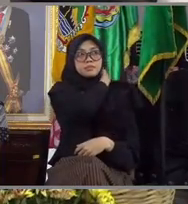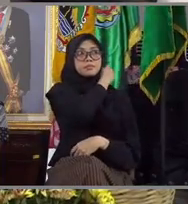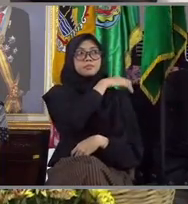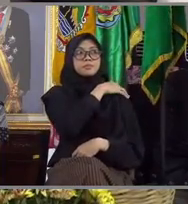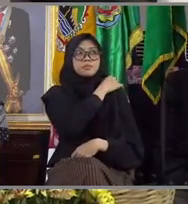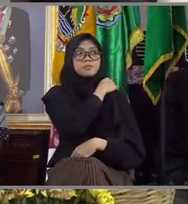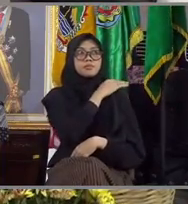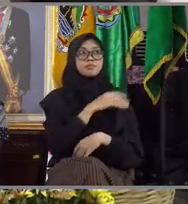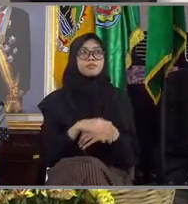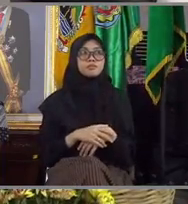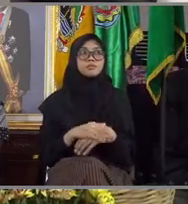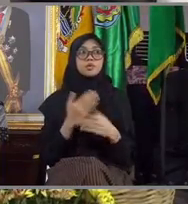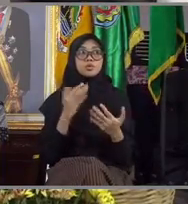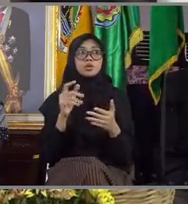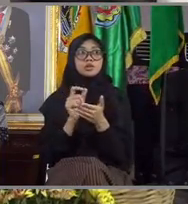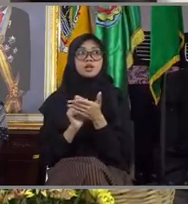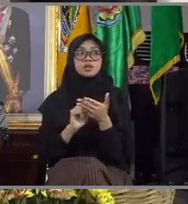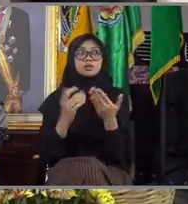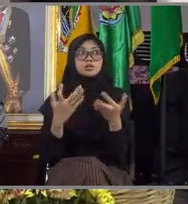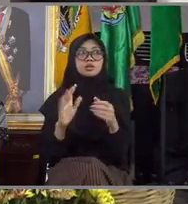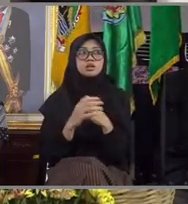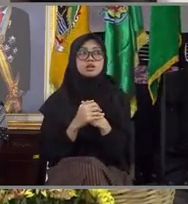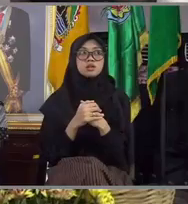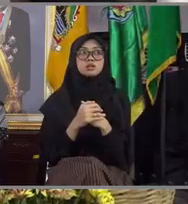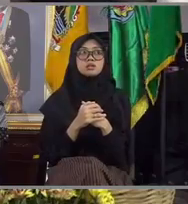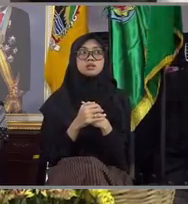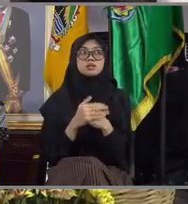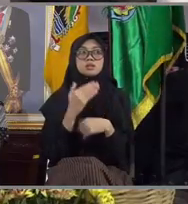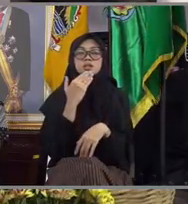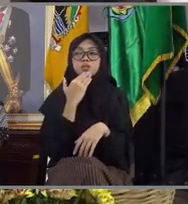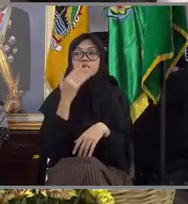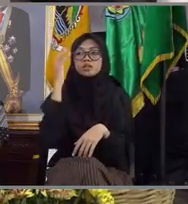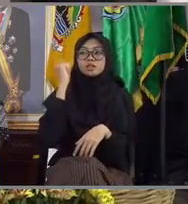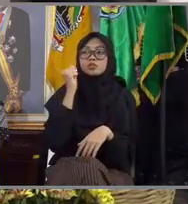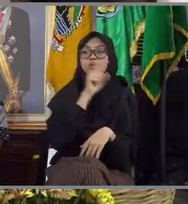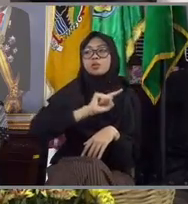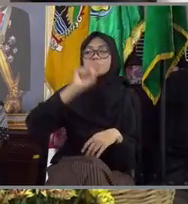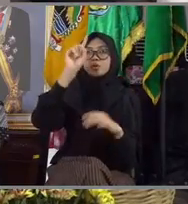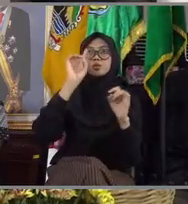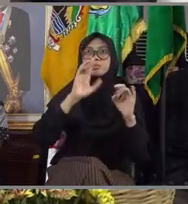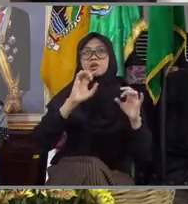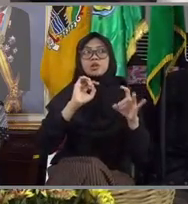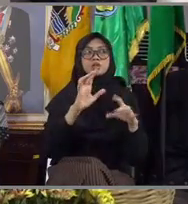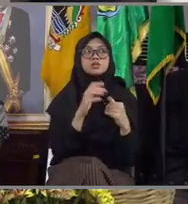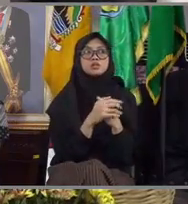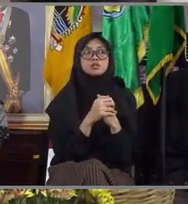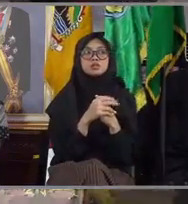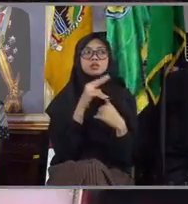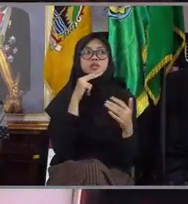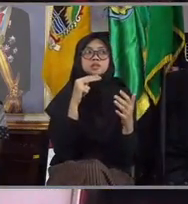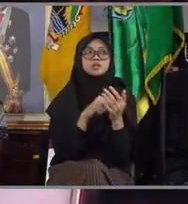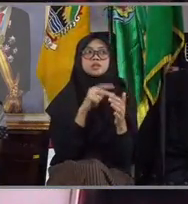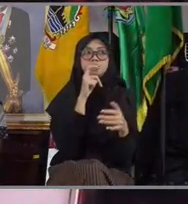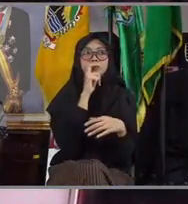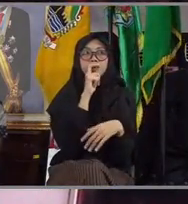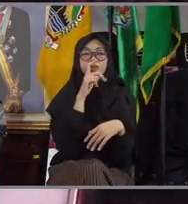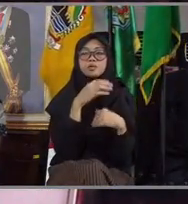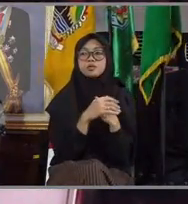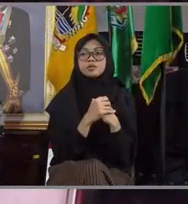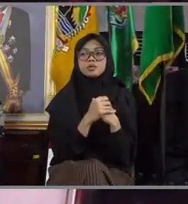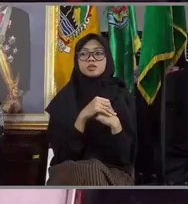Hai sudah nyala Bapak sudah nyala Terimakasih Assalamu'alaikum warahmatullahi wabarakatuh Waalaikumsalam warahmatullah Nur Pakde